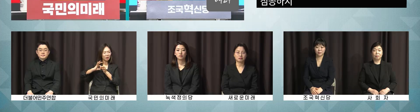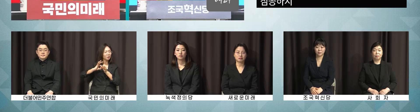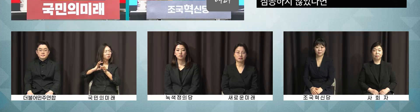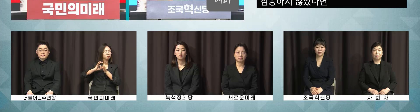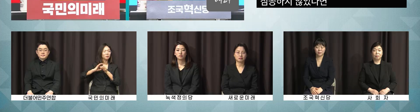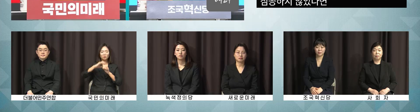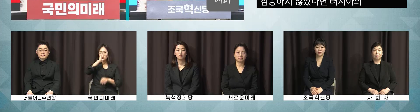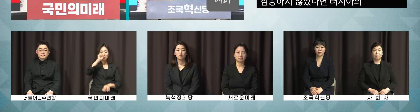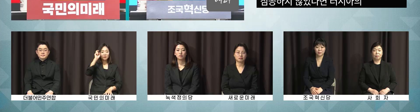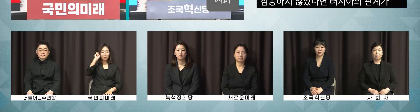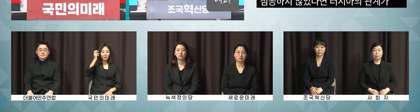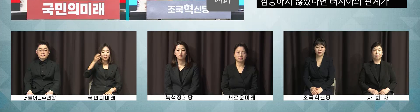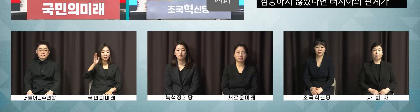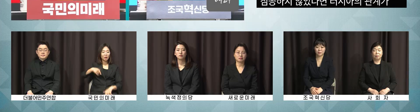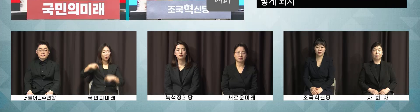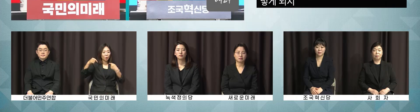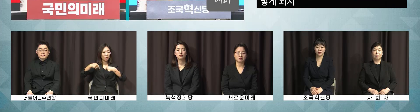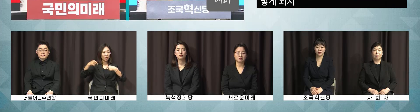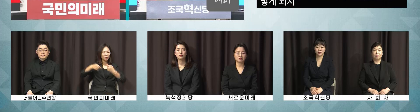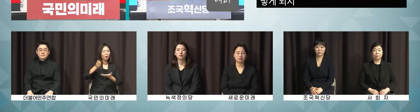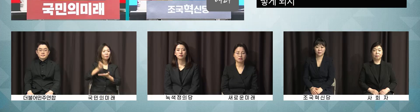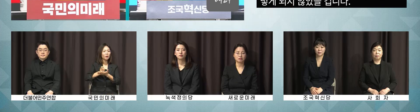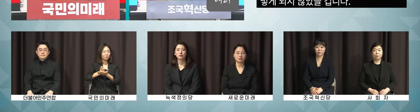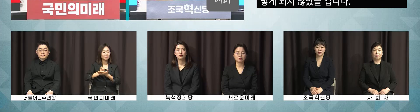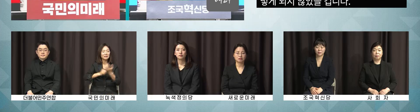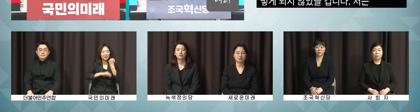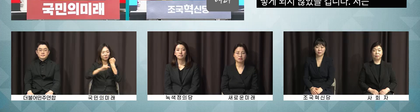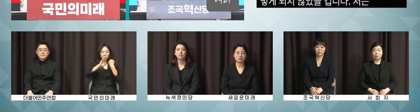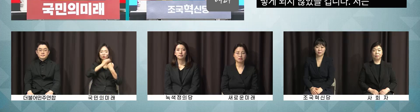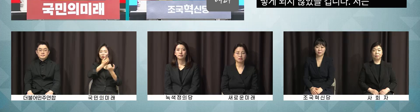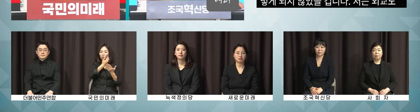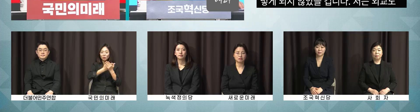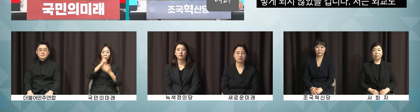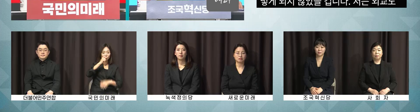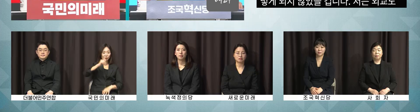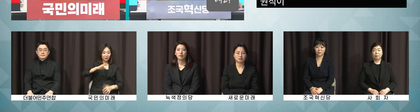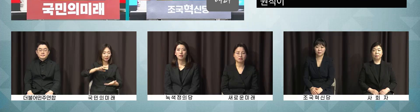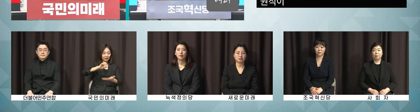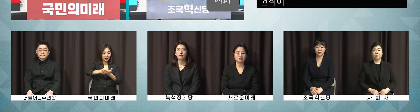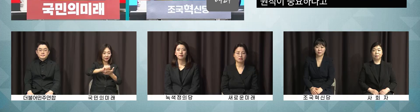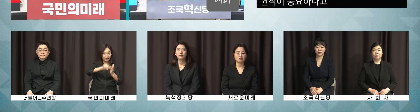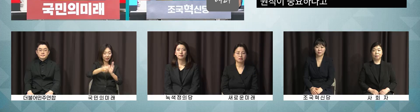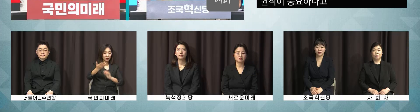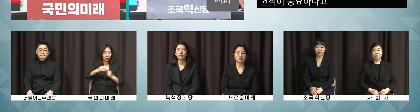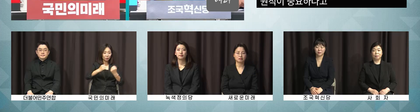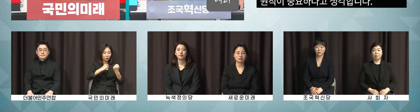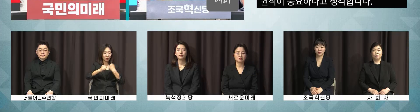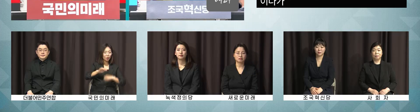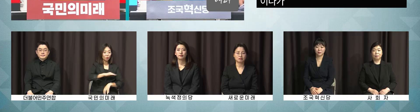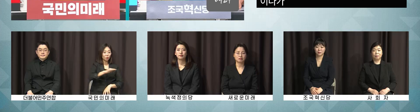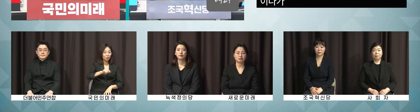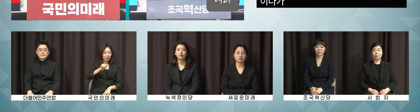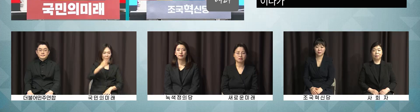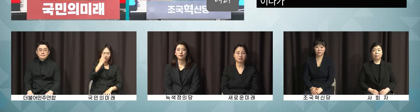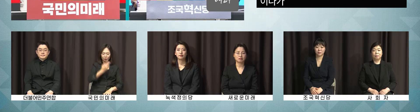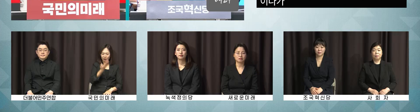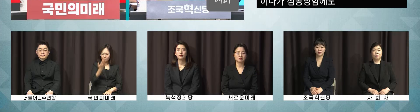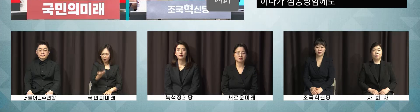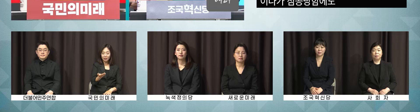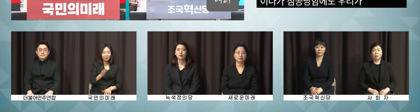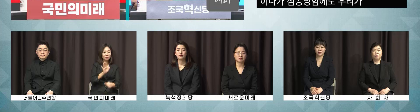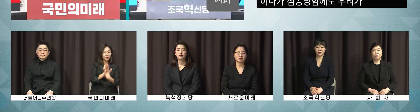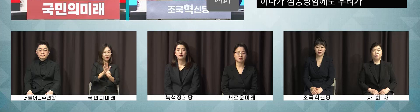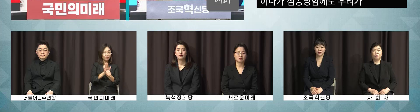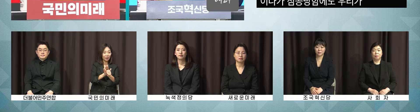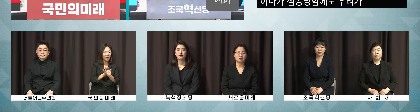않았을 것입니다. 저는 외교도 원칙이 중요하다 이렇게 생각합니다. 우크라이나가 침공당했음에도 불구하고 우리가 그것을 외면한다라고